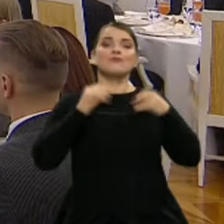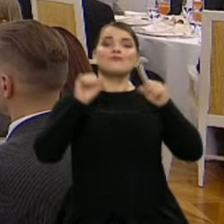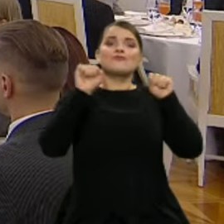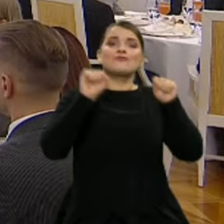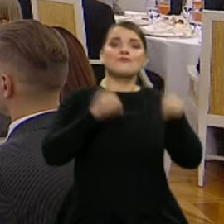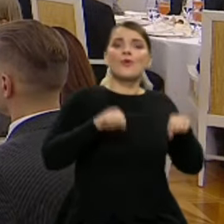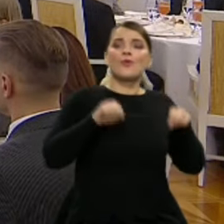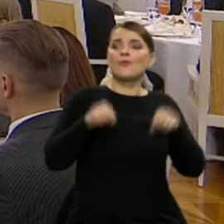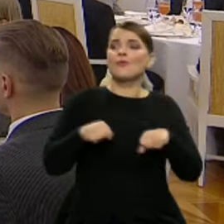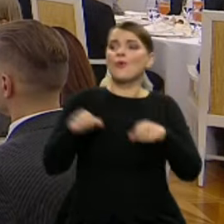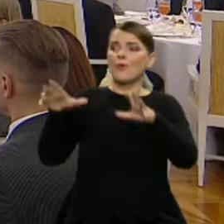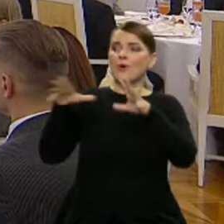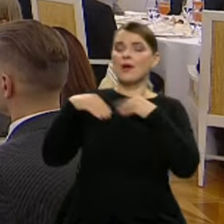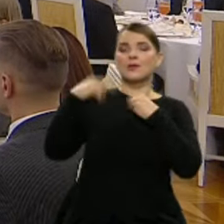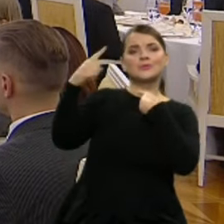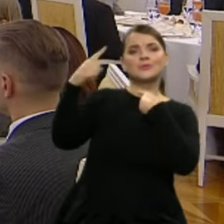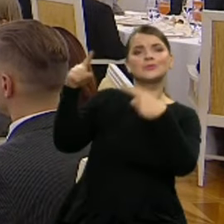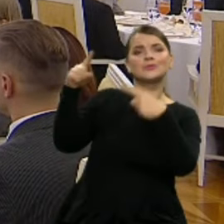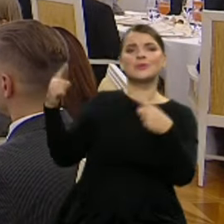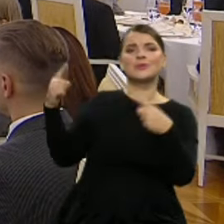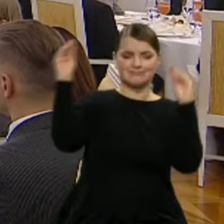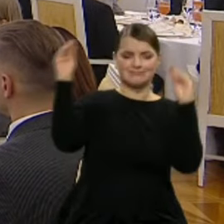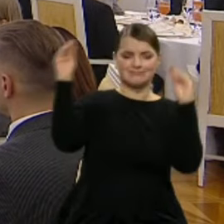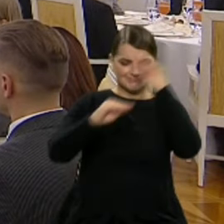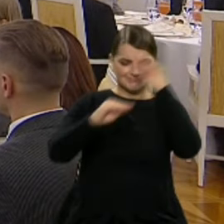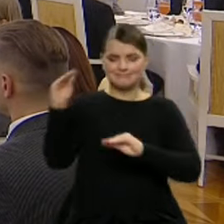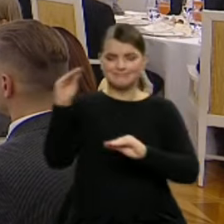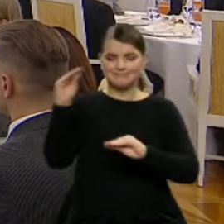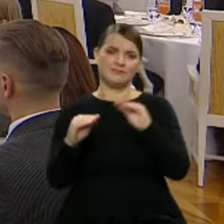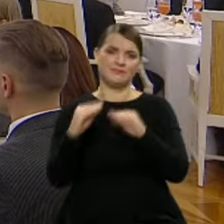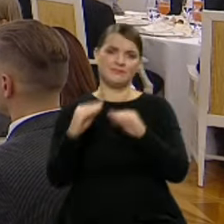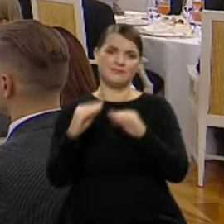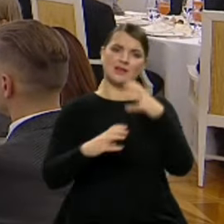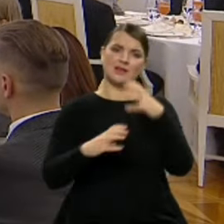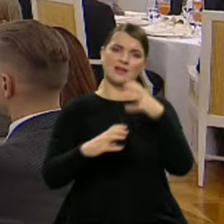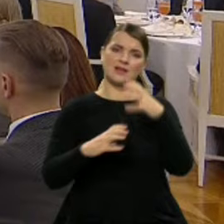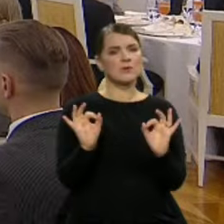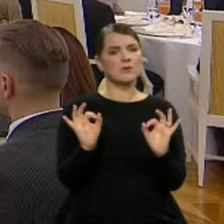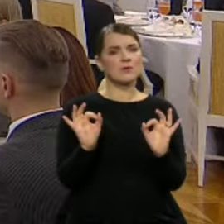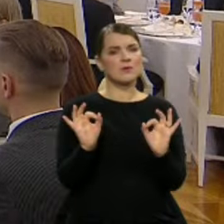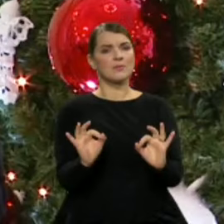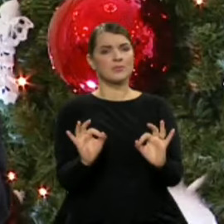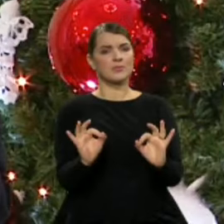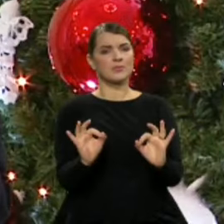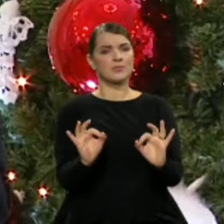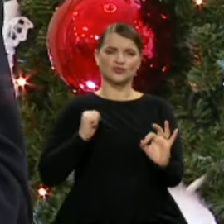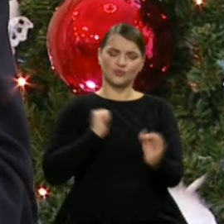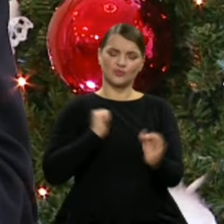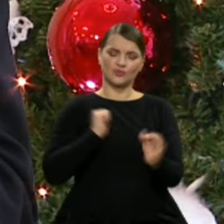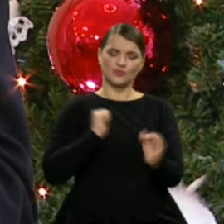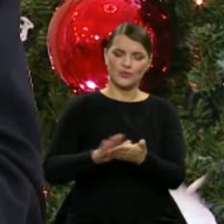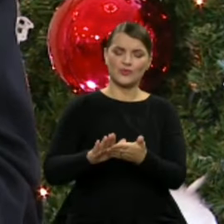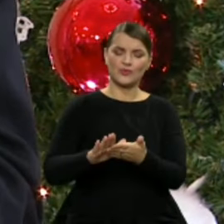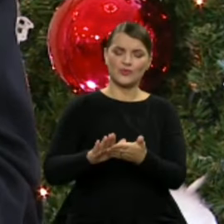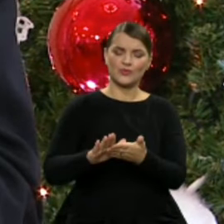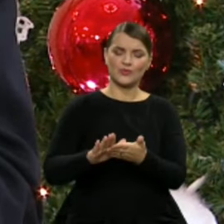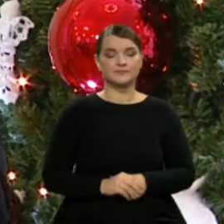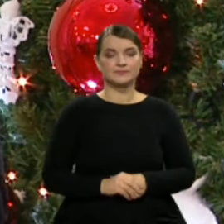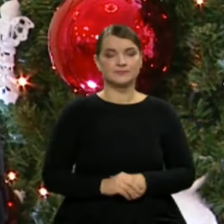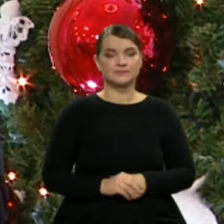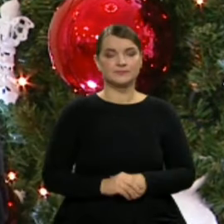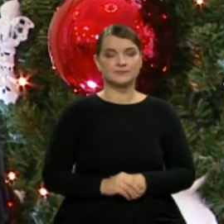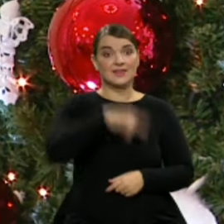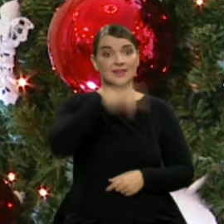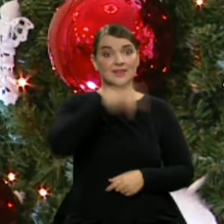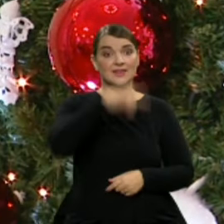kitais kurti žmoniškesnį ir teisingesnį pasaulį. Jų dovana žmonijai